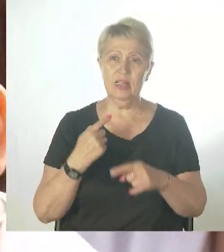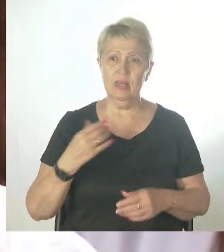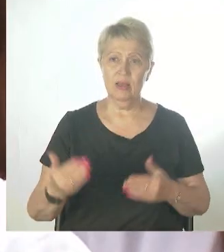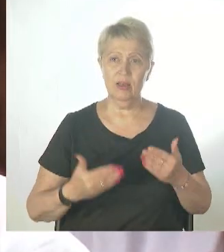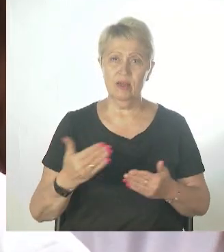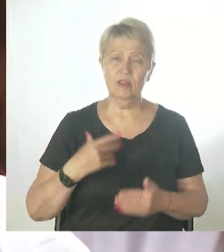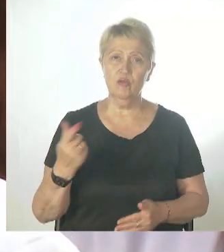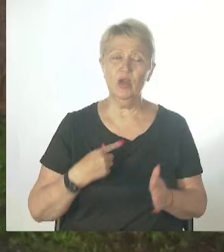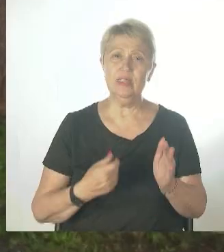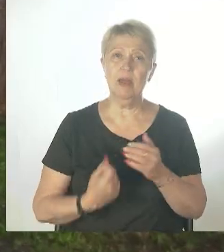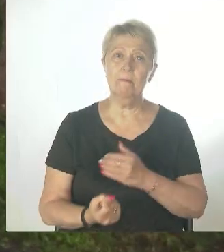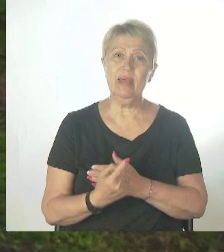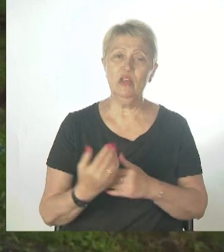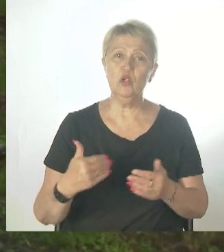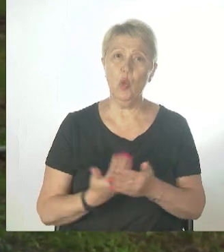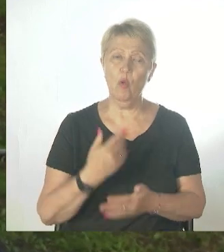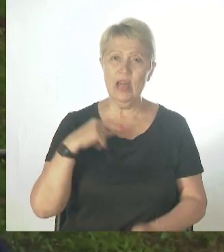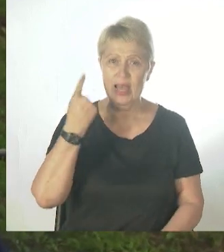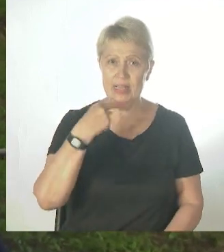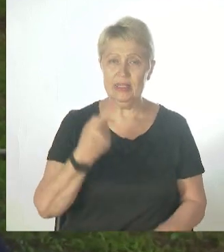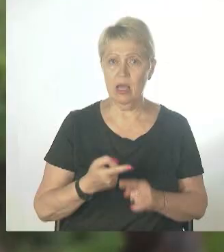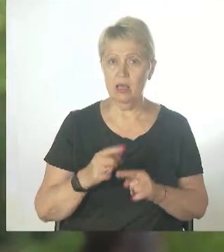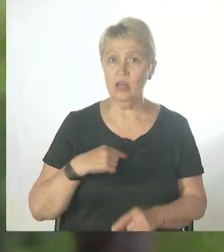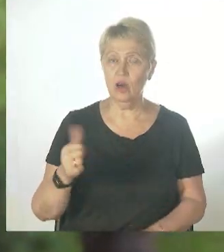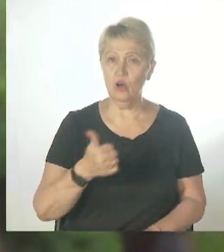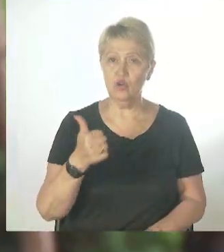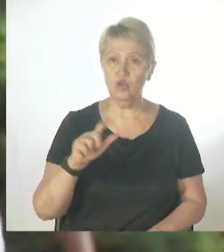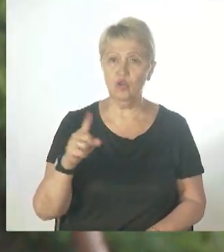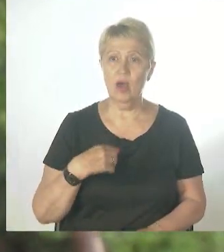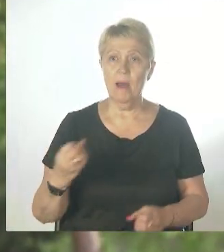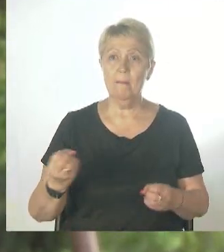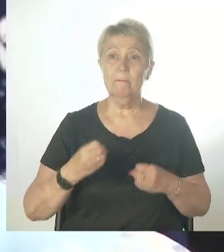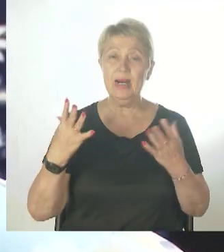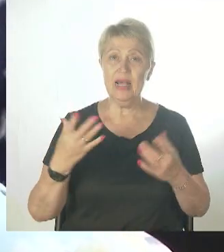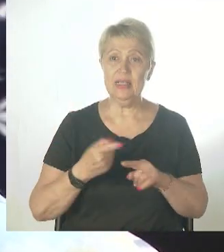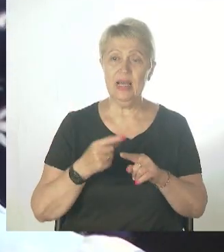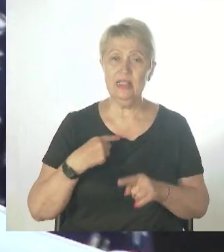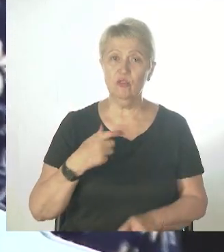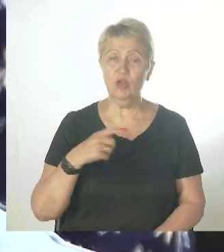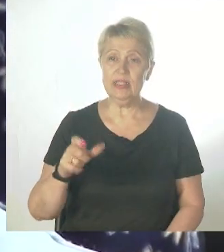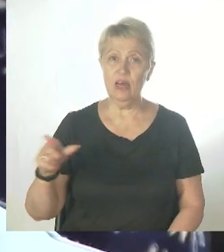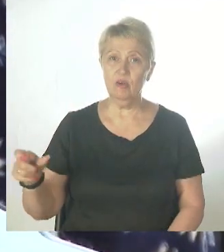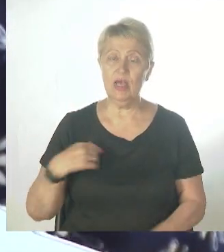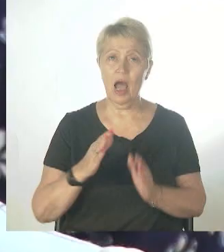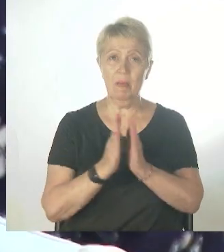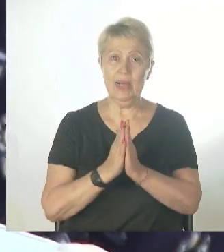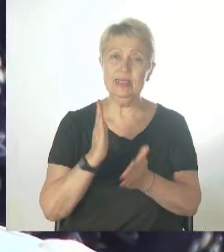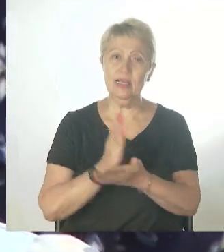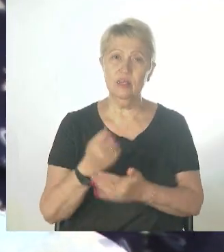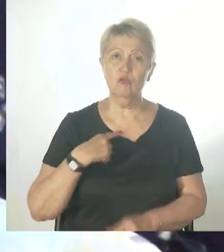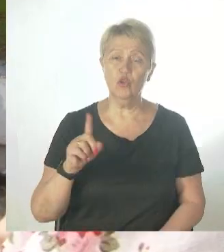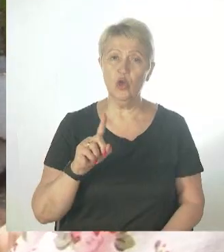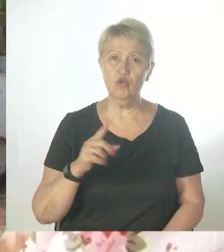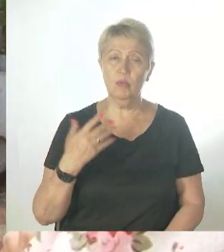новые лица. И это хорошо, это значит, что... Праздник этот народный. А молиться есть о чем. В прошлом году в